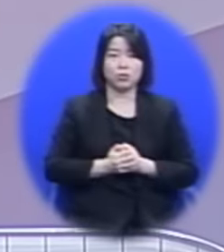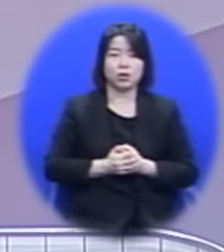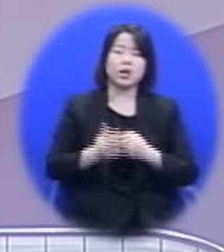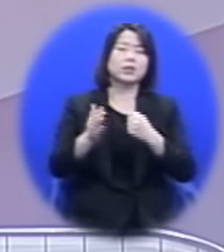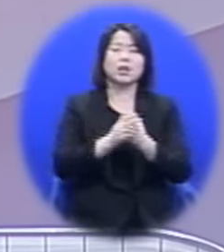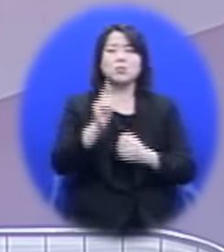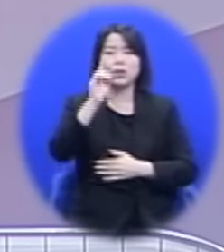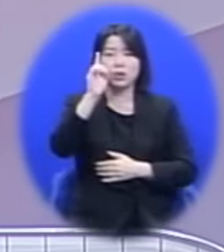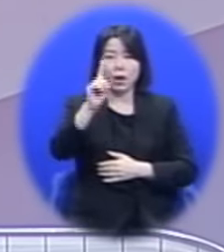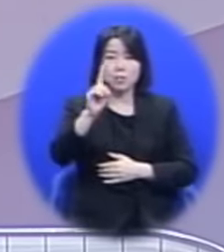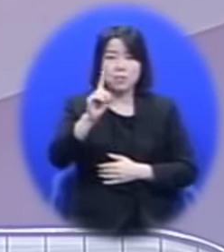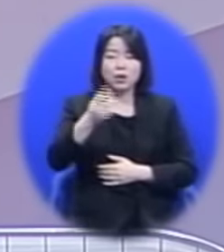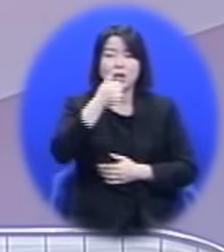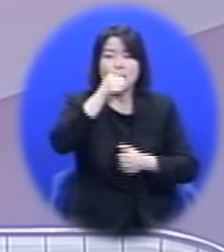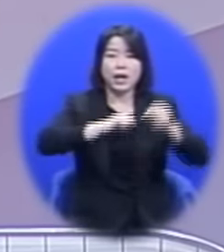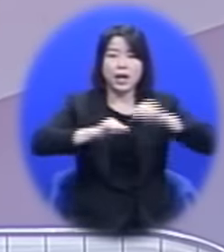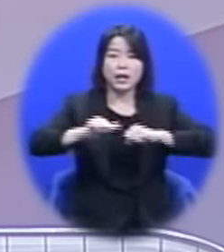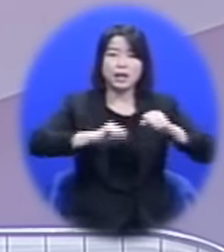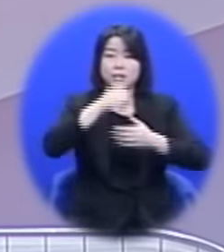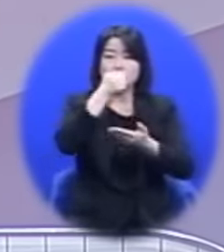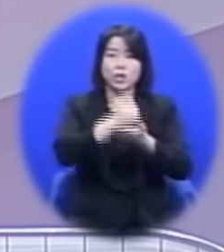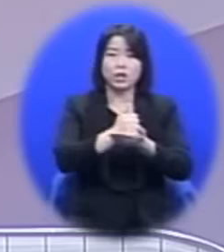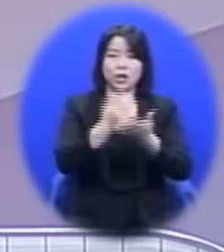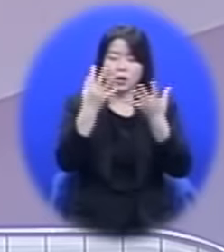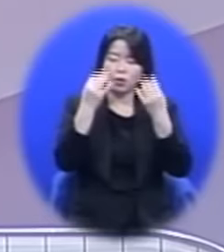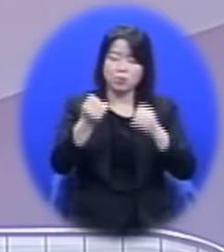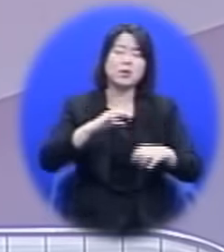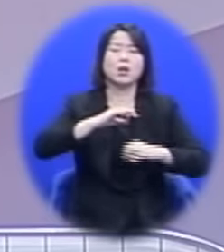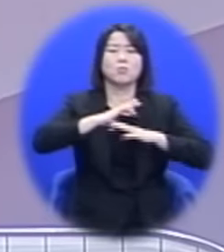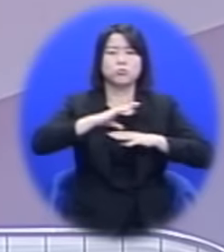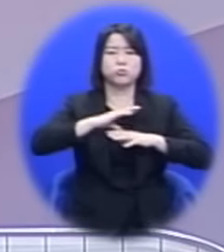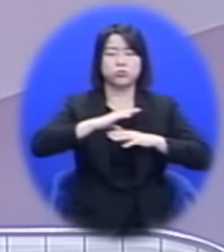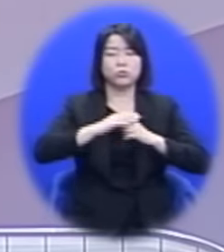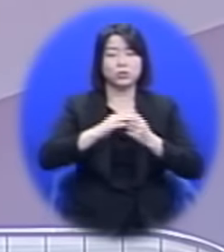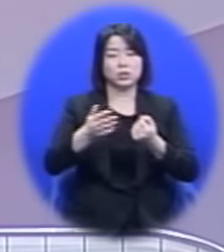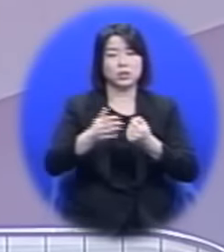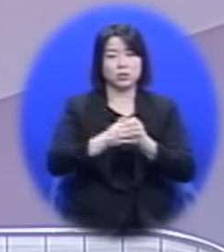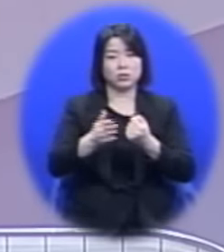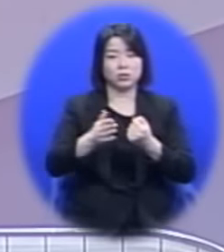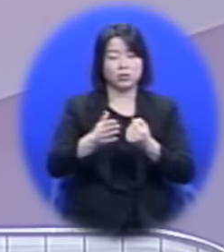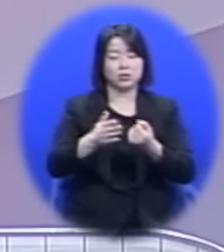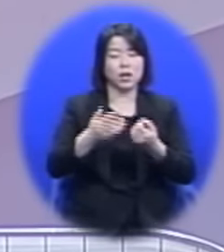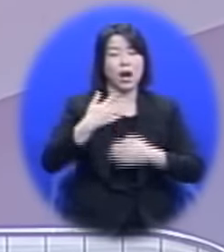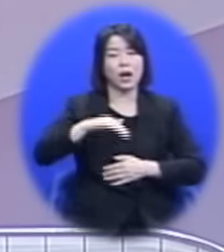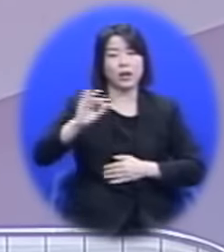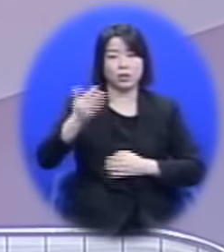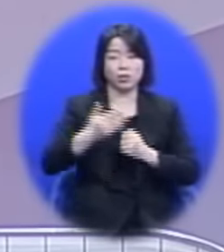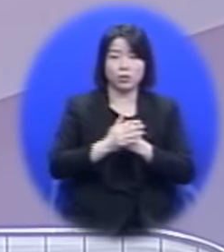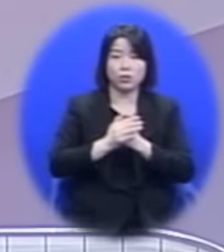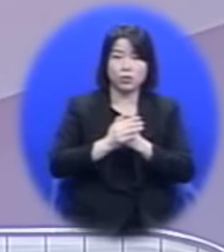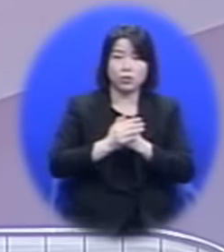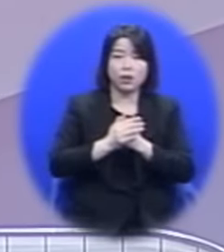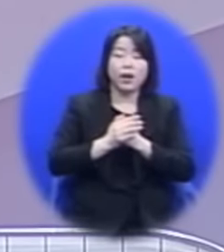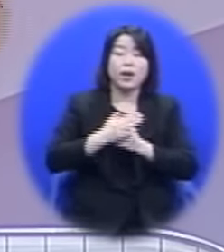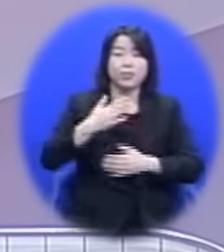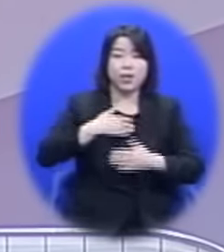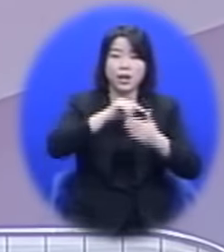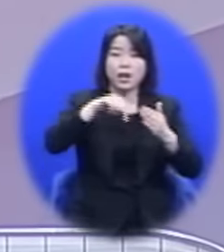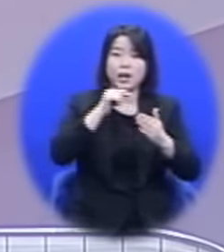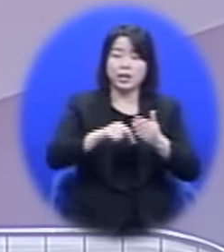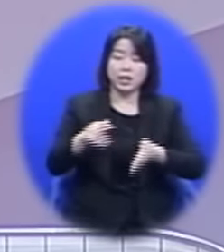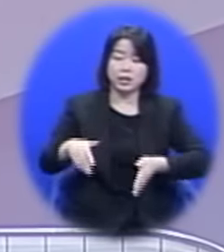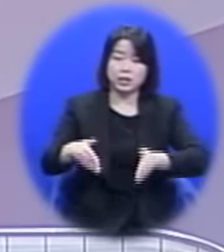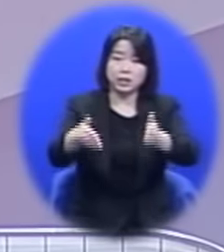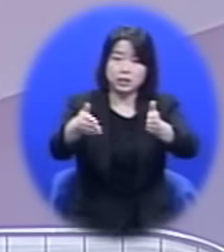그러니까 여러분 한번 짓는 죄가 얼마나 무서운 줄 알아야 됩니다. 내 안에 길은 예수 그리스도